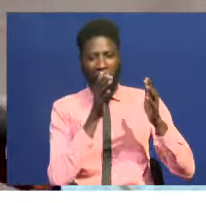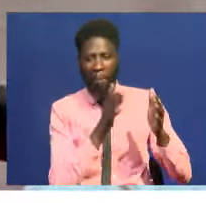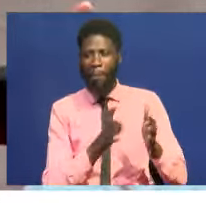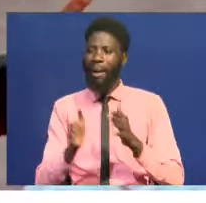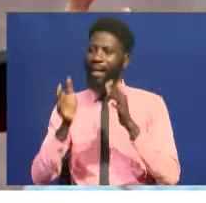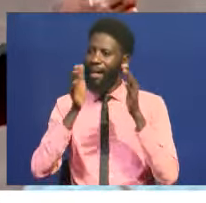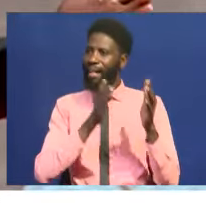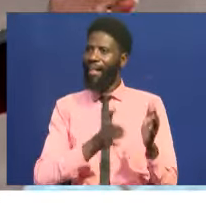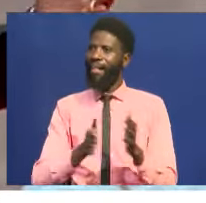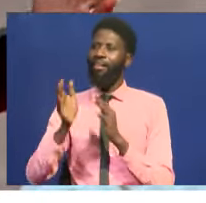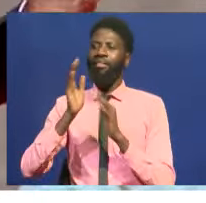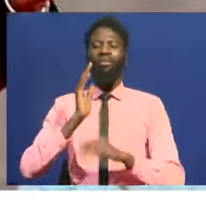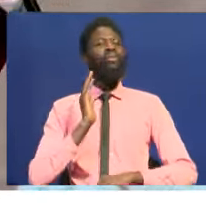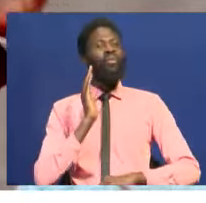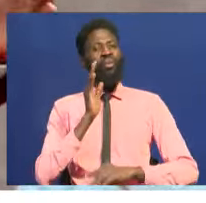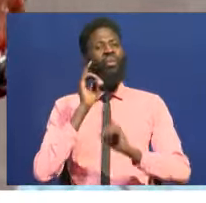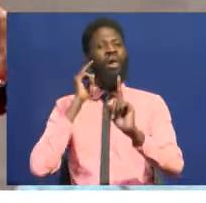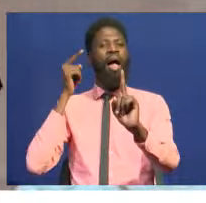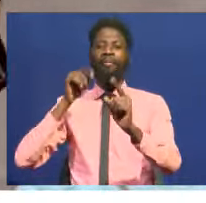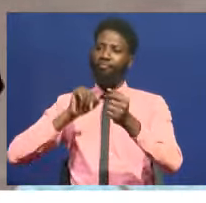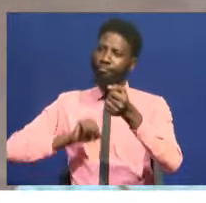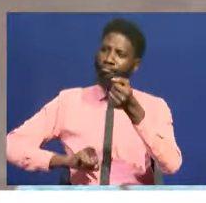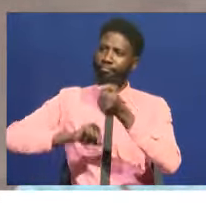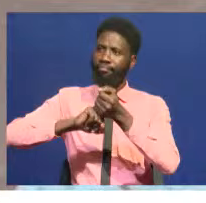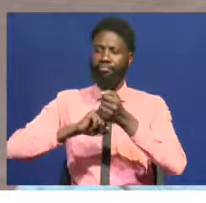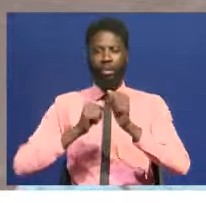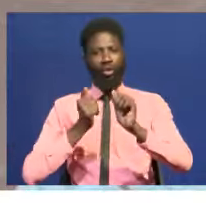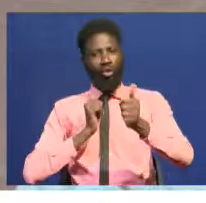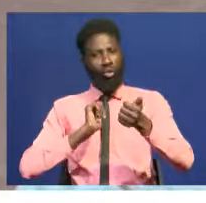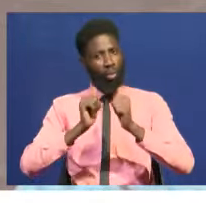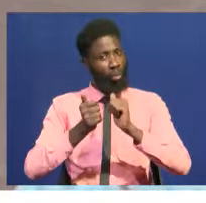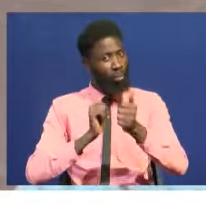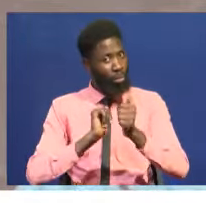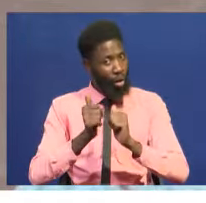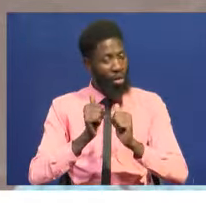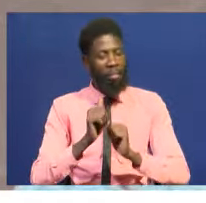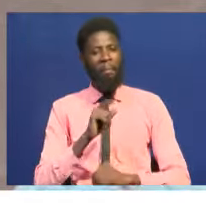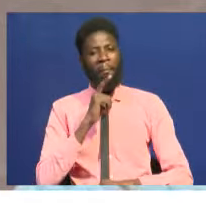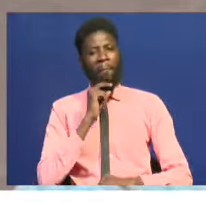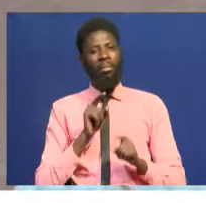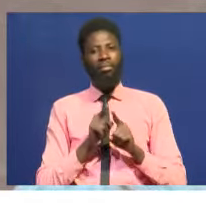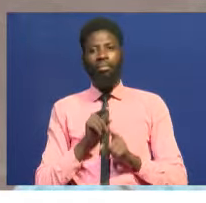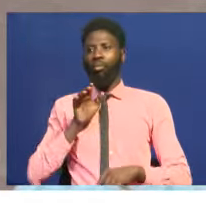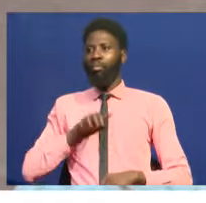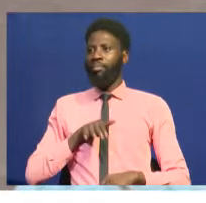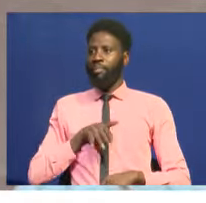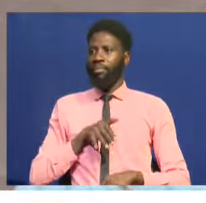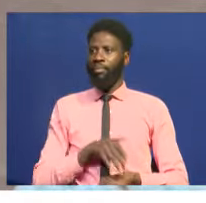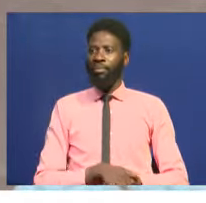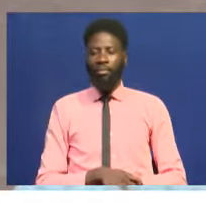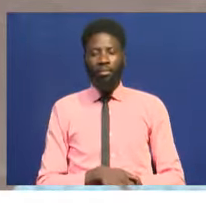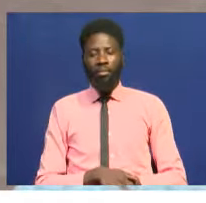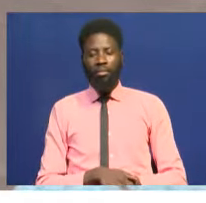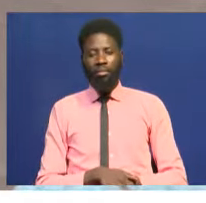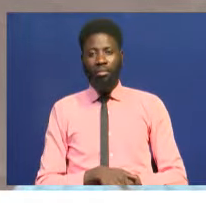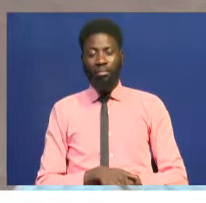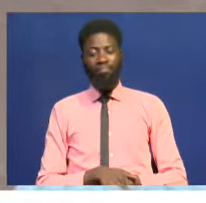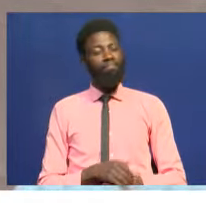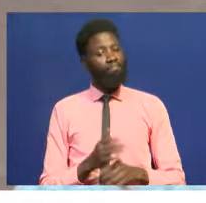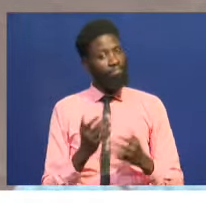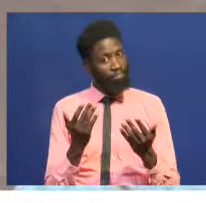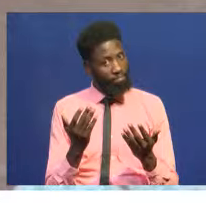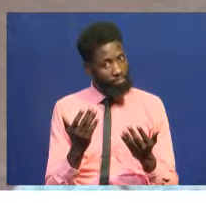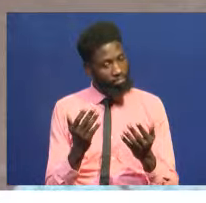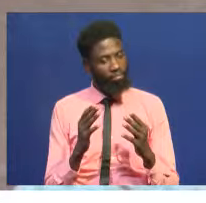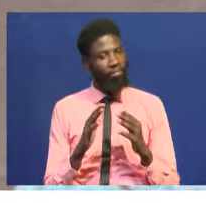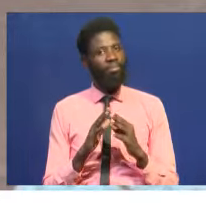so that we can support our sportsmen and women. So otherwise,